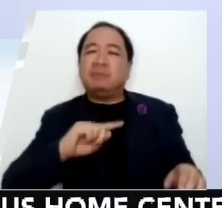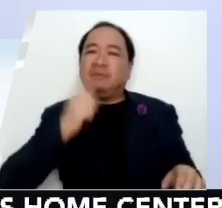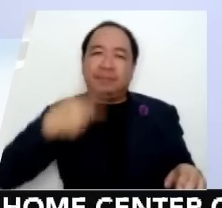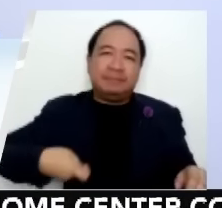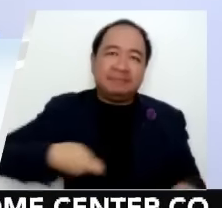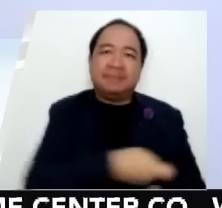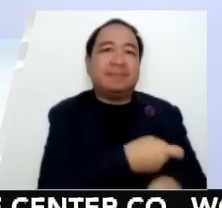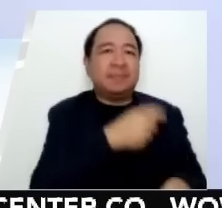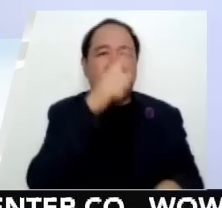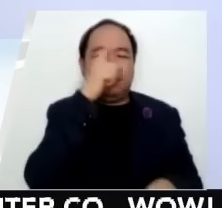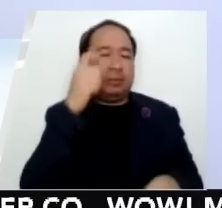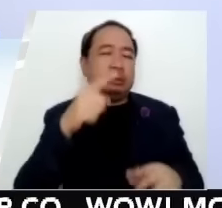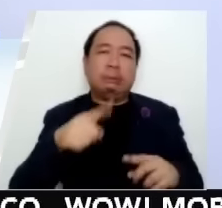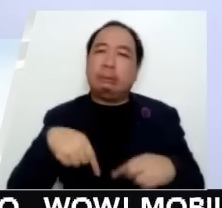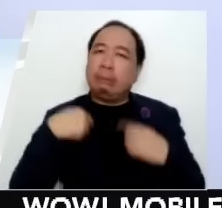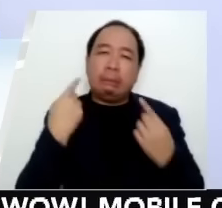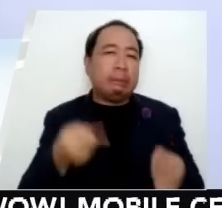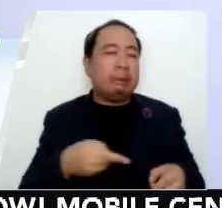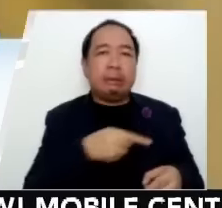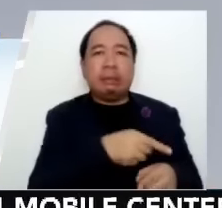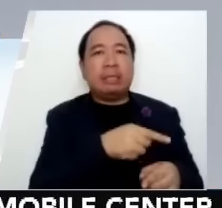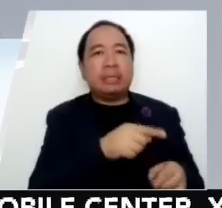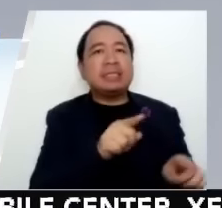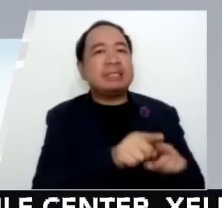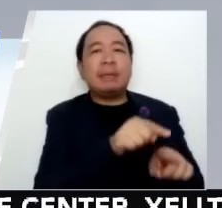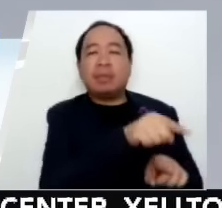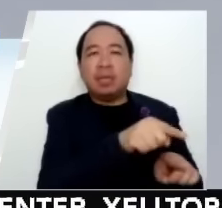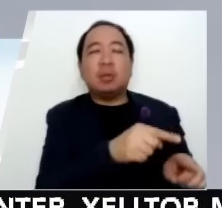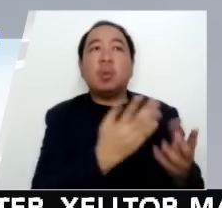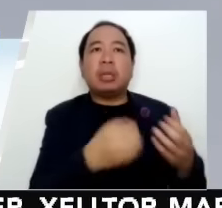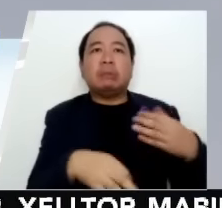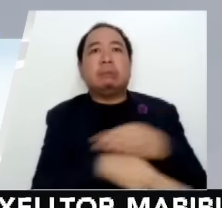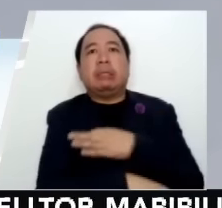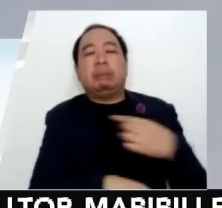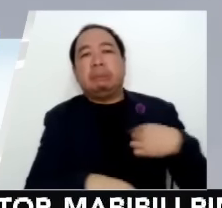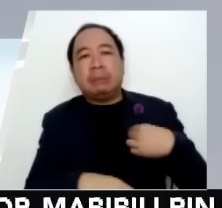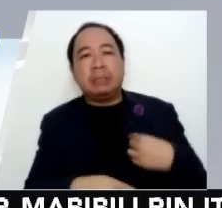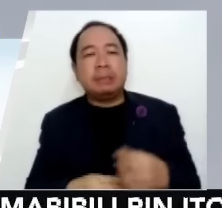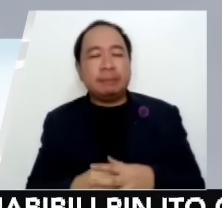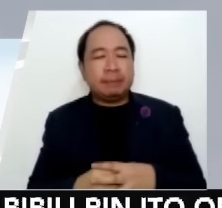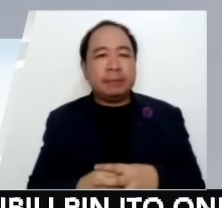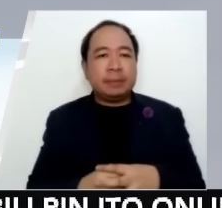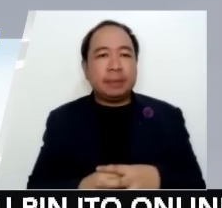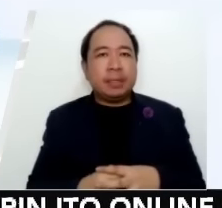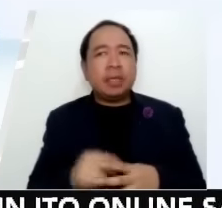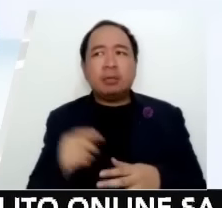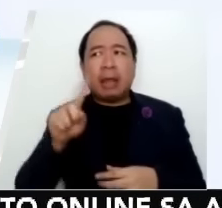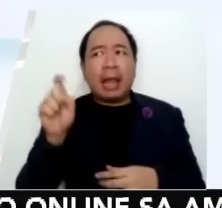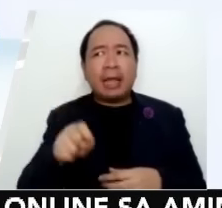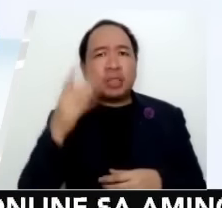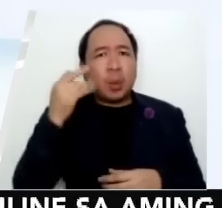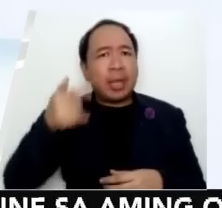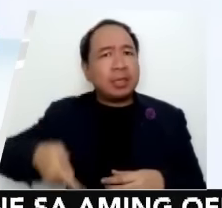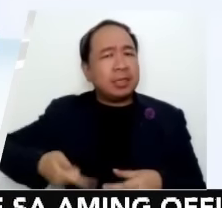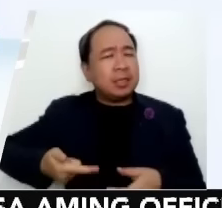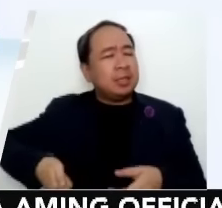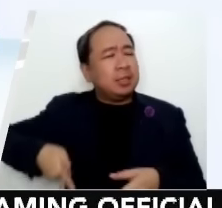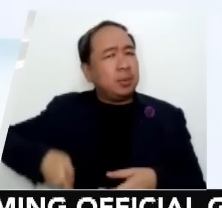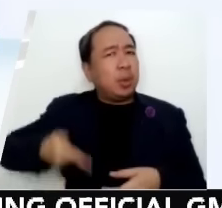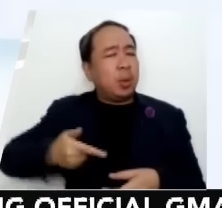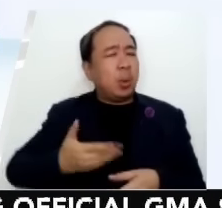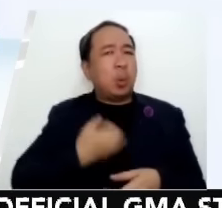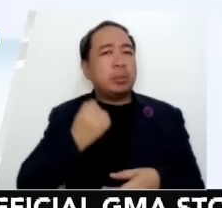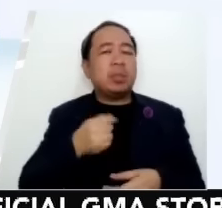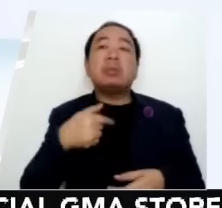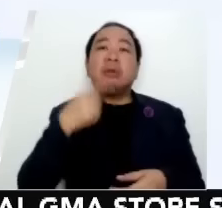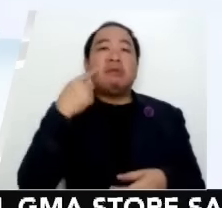talagang hinahantingin rin po talaga niya ako eh. At sa tanong kung bakit may baril siya, depensa niya. Pandepensa ko lang po sa sarili ko kasi